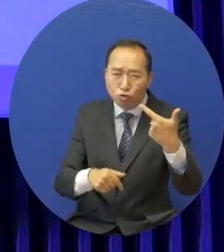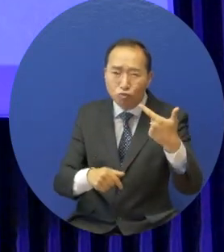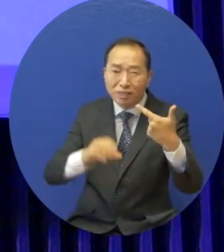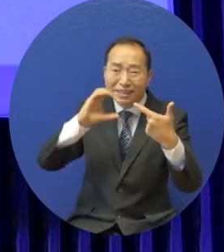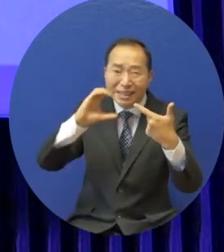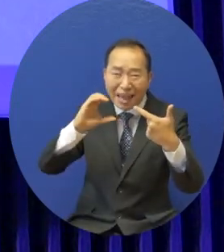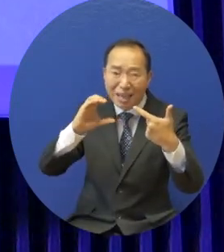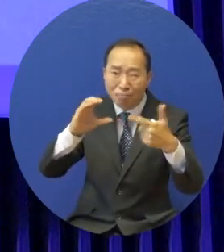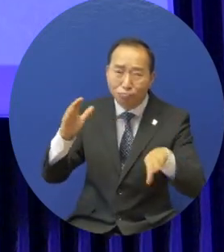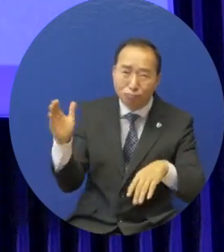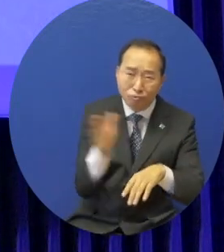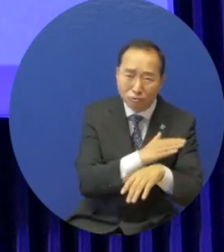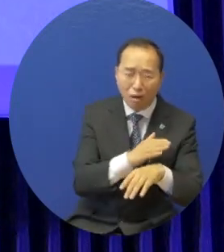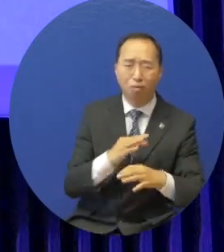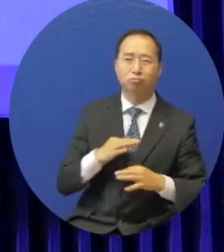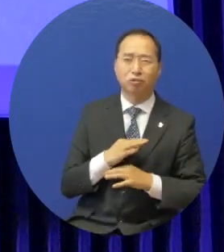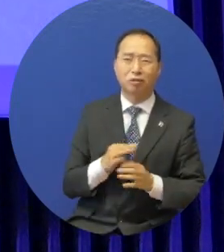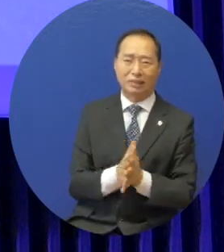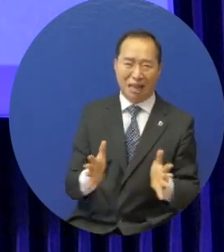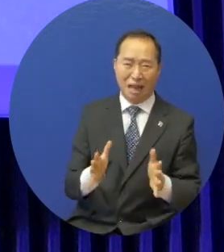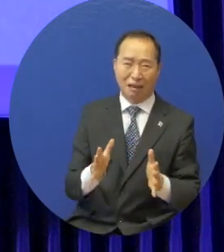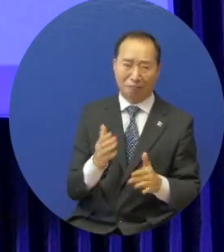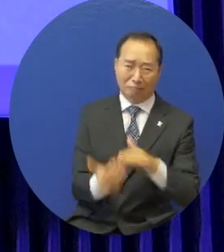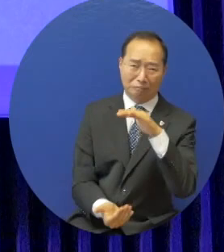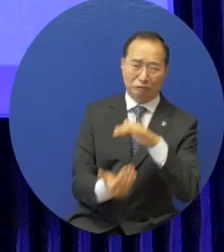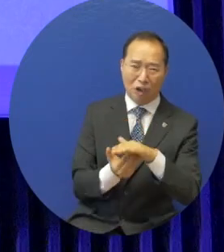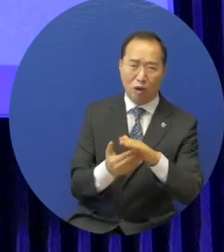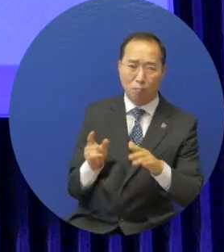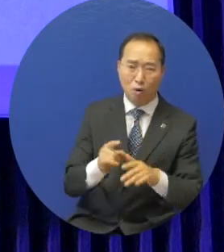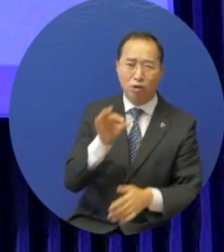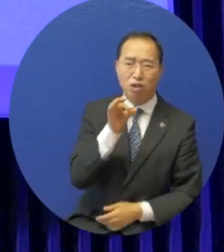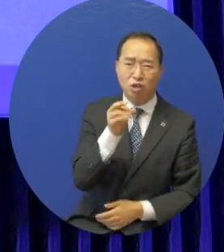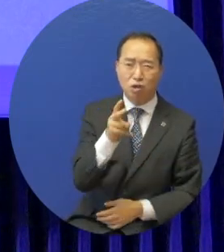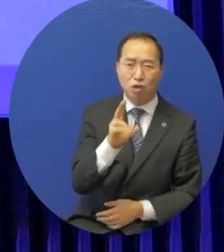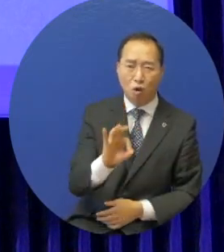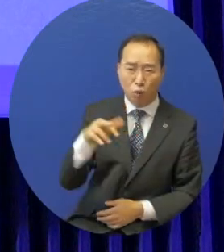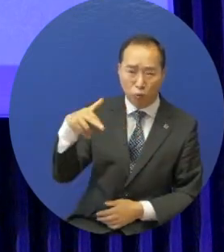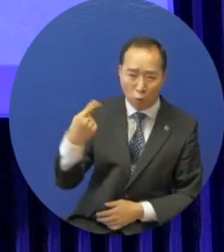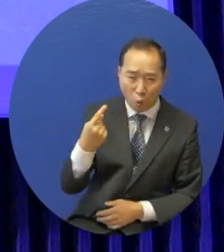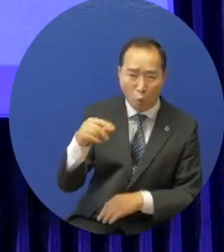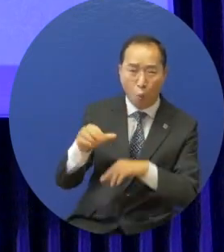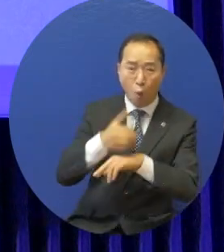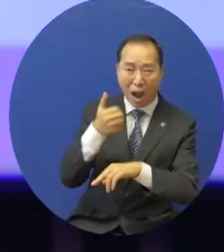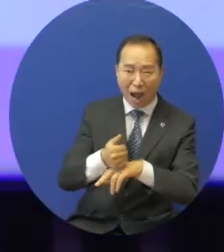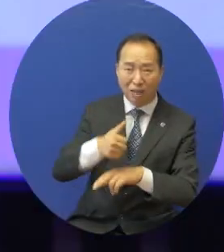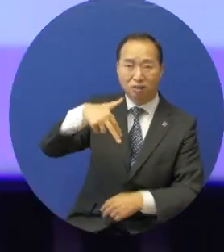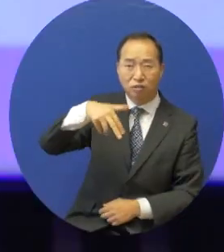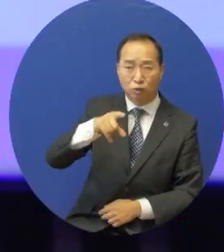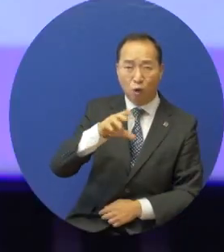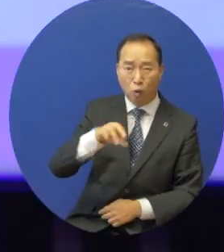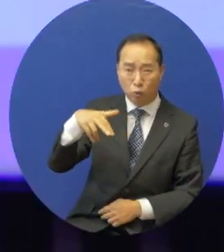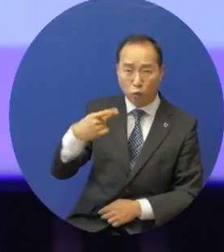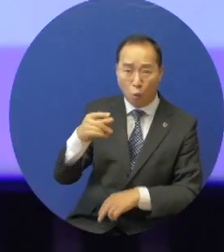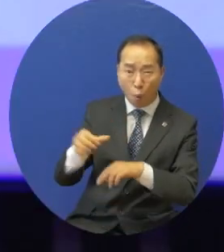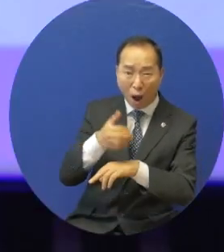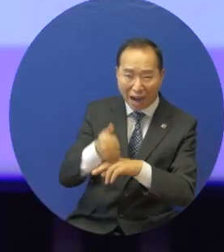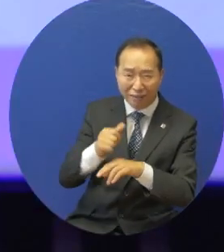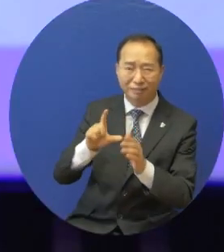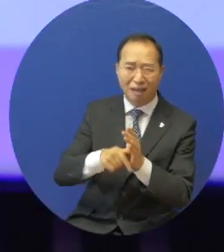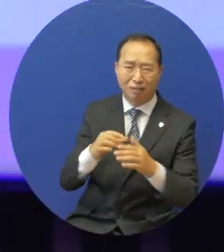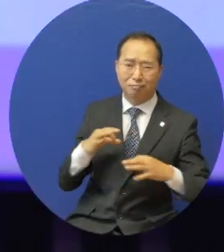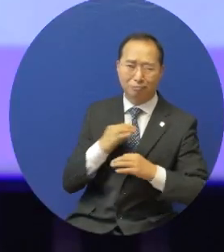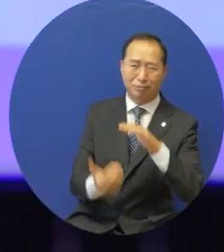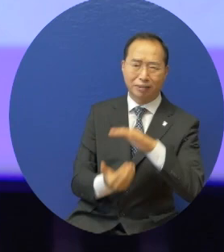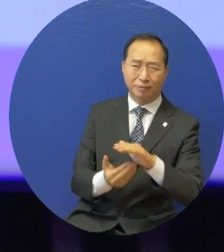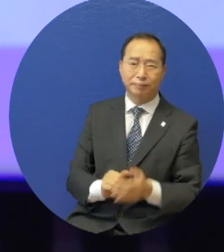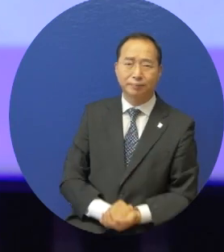시작하는데요. 그게 치달았을 때가 정조시대, 영조시대, 영정조시대 18세기였어요. 어느 정도였냐면요. 용어를